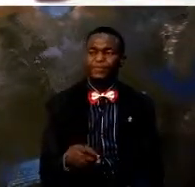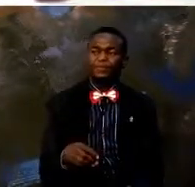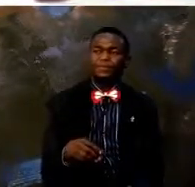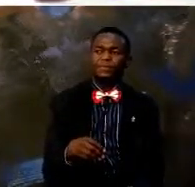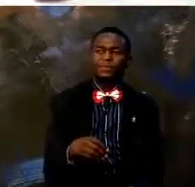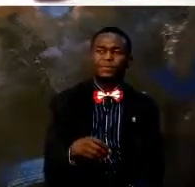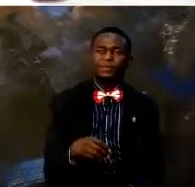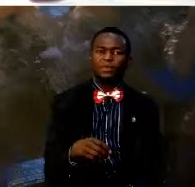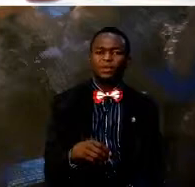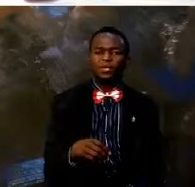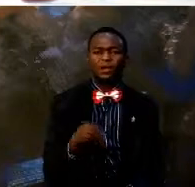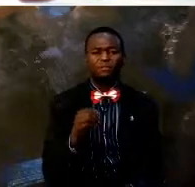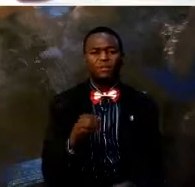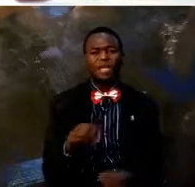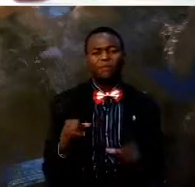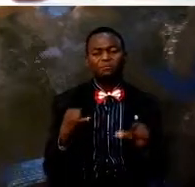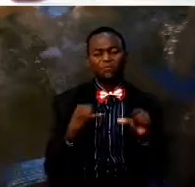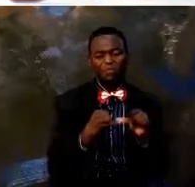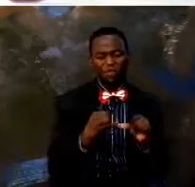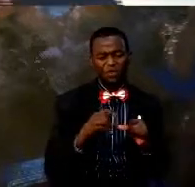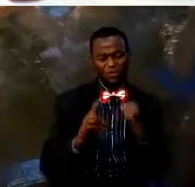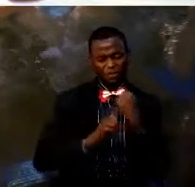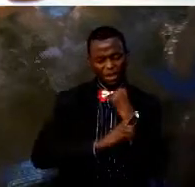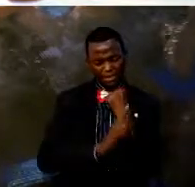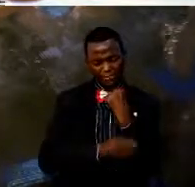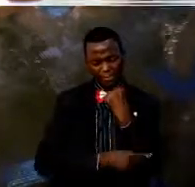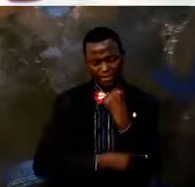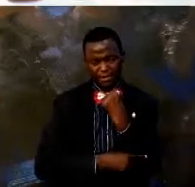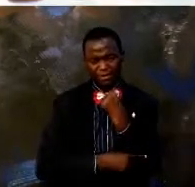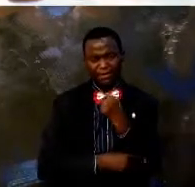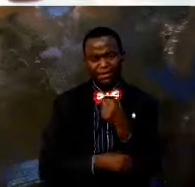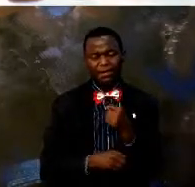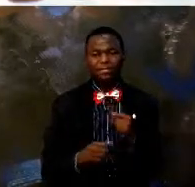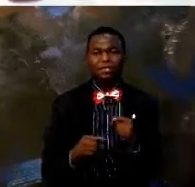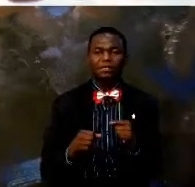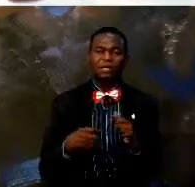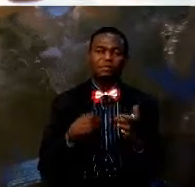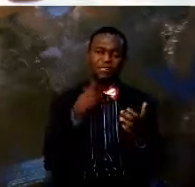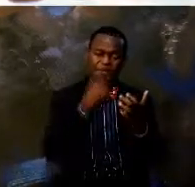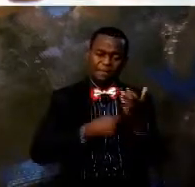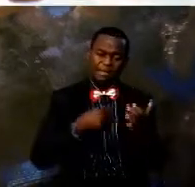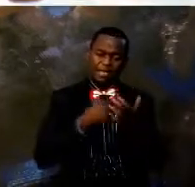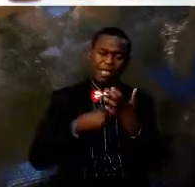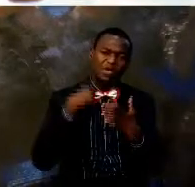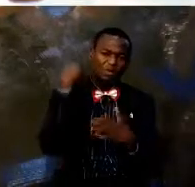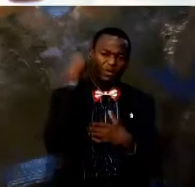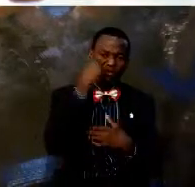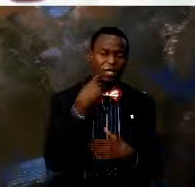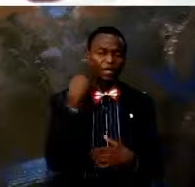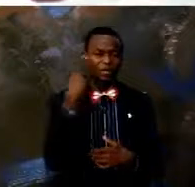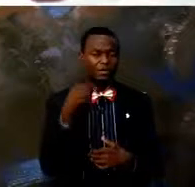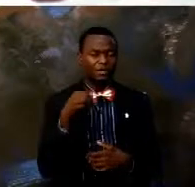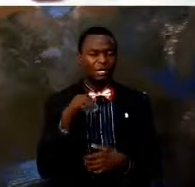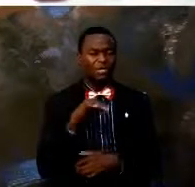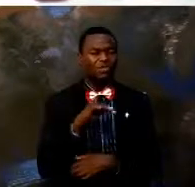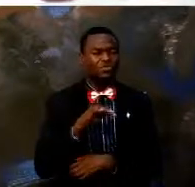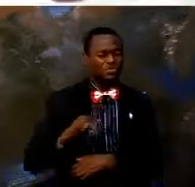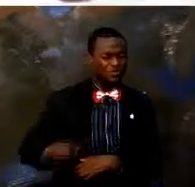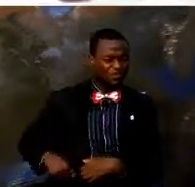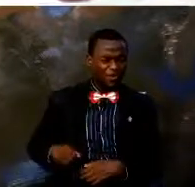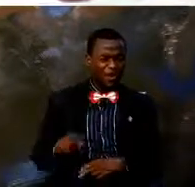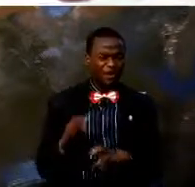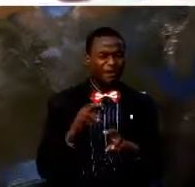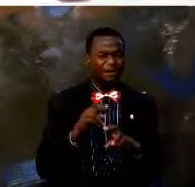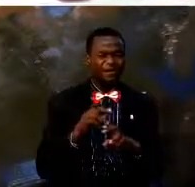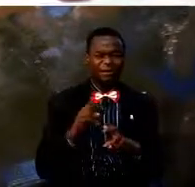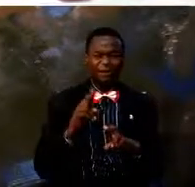Hakakanusha ya kwamba mchumba wangu ni mjamzito. Na mambo yameelezwa kwenye Mathayo sura ya kwanza. Yusufu akajikanusha, akasema kabisa,